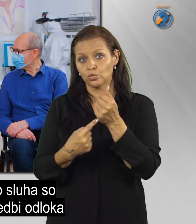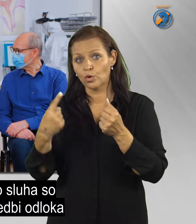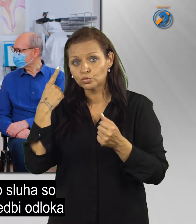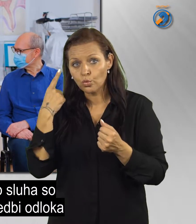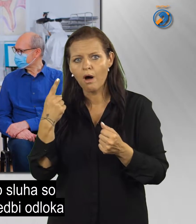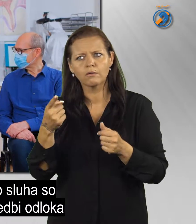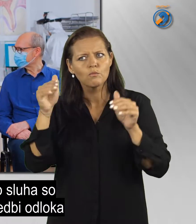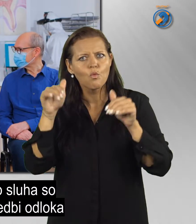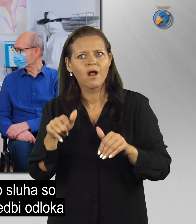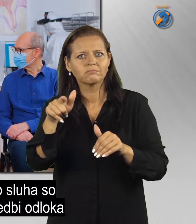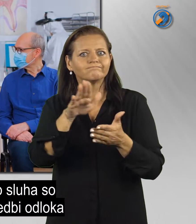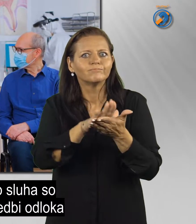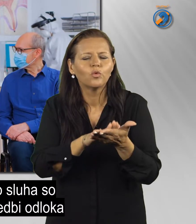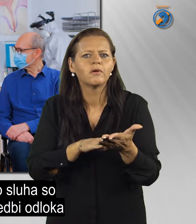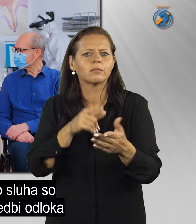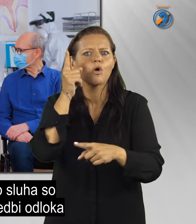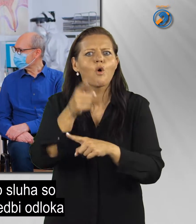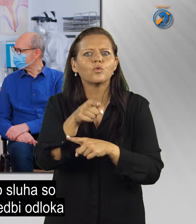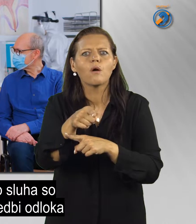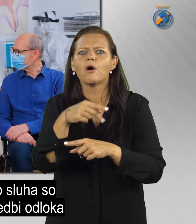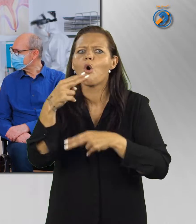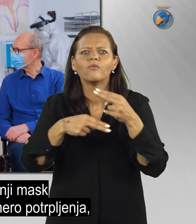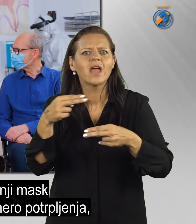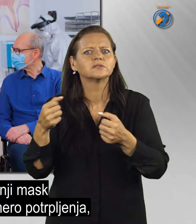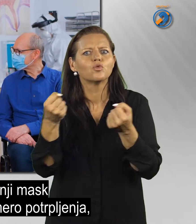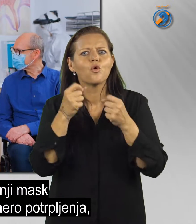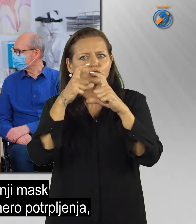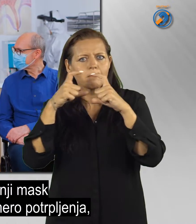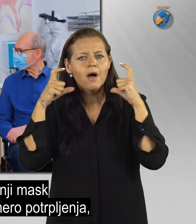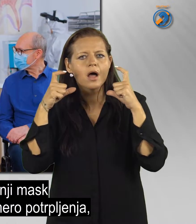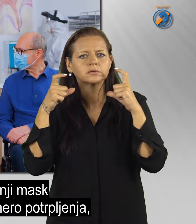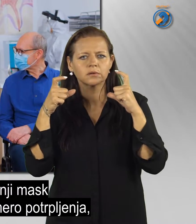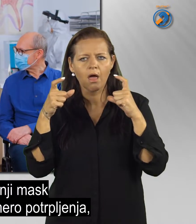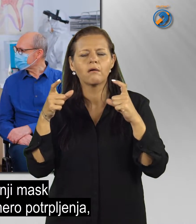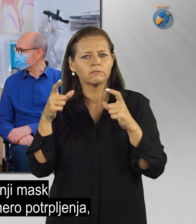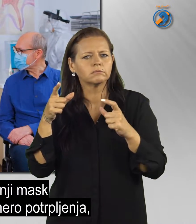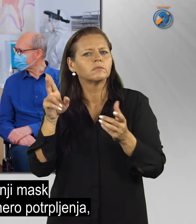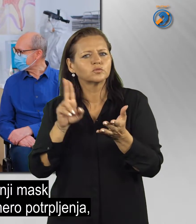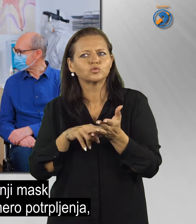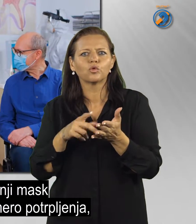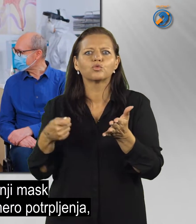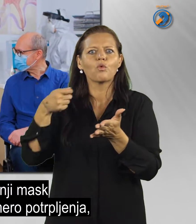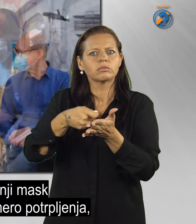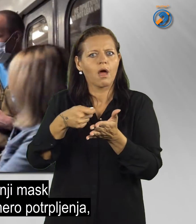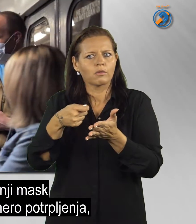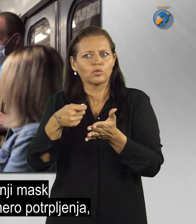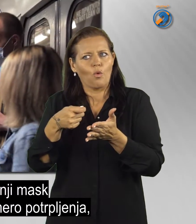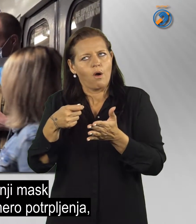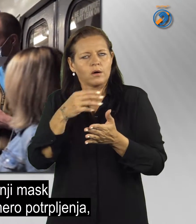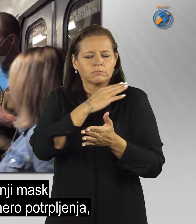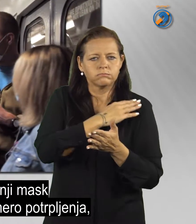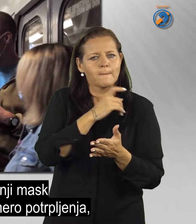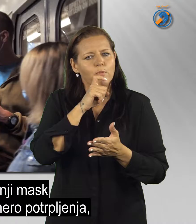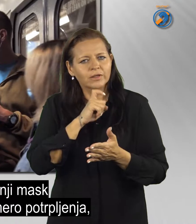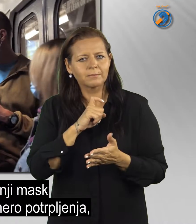Osebe z izgubo sluha so se morale ob uvedbi odloka o obvezni nošnji mask oborožiti z dodatno mero potrpljenja, saj